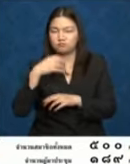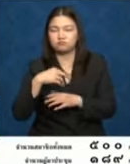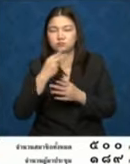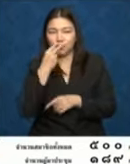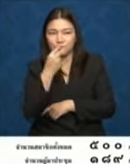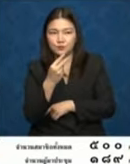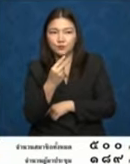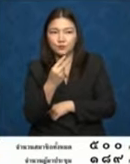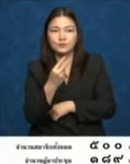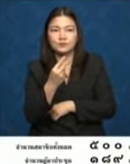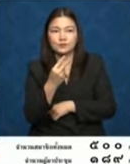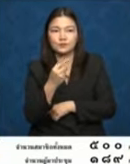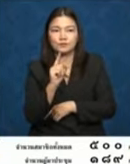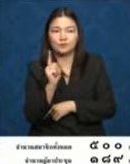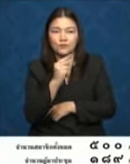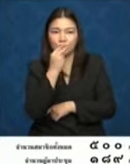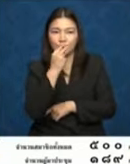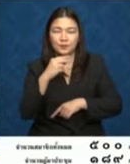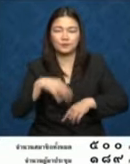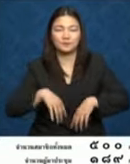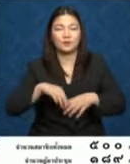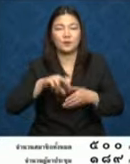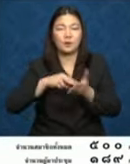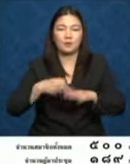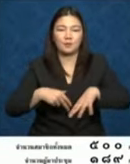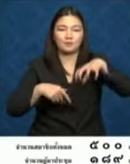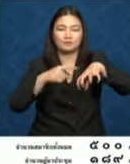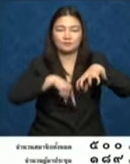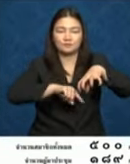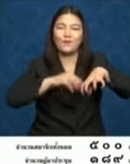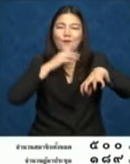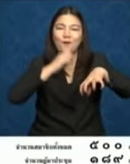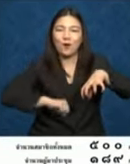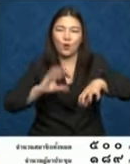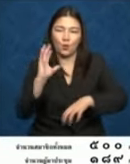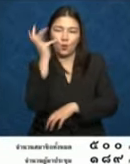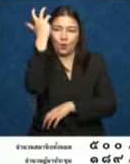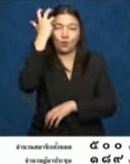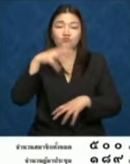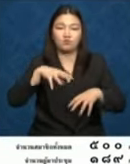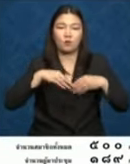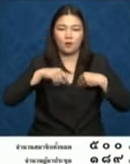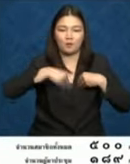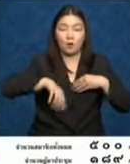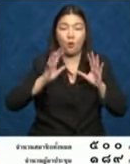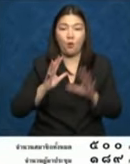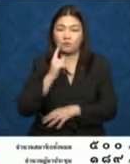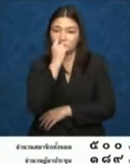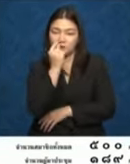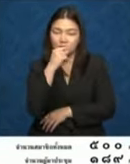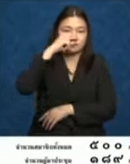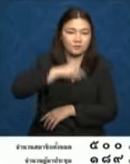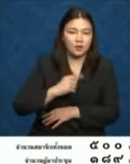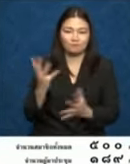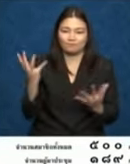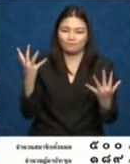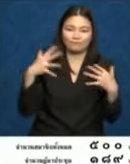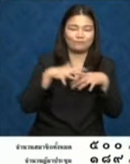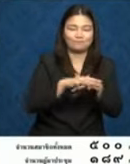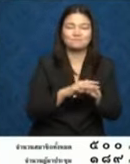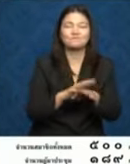เก่านะครับเป็นมรดกโลกซึ่งจะเป็นแหล่งท่องเที่ยวแล้วก็ดึงดูดนักท่องเที่ยวชาวต่างชาติแล้วก็พี่น้องนักท่องเที่ยวชาวไท